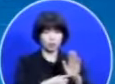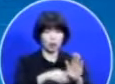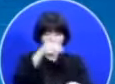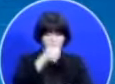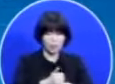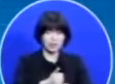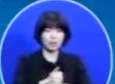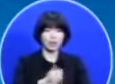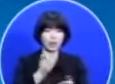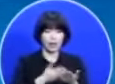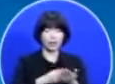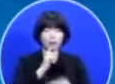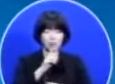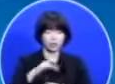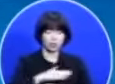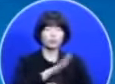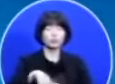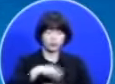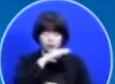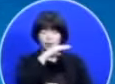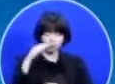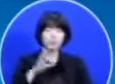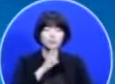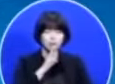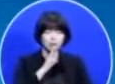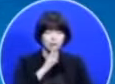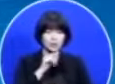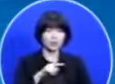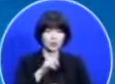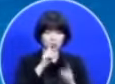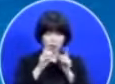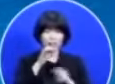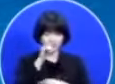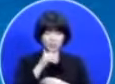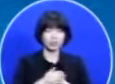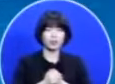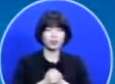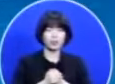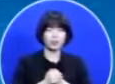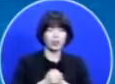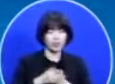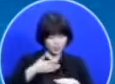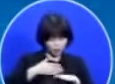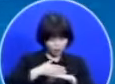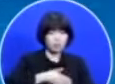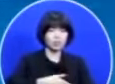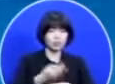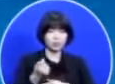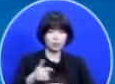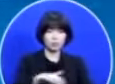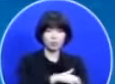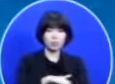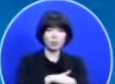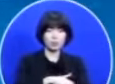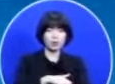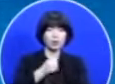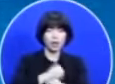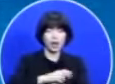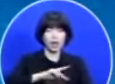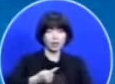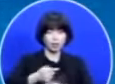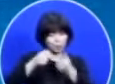더 옳았습니다 그렇게 보도를 했다고 하더라고요 천천히 좀 불편하지만 꼼꼼하게